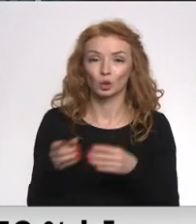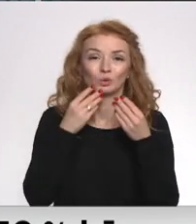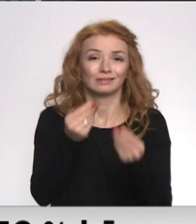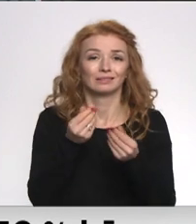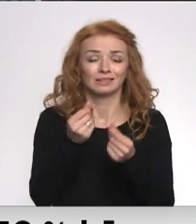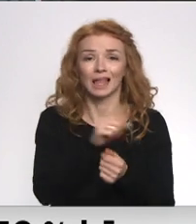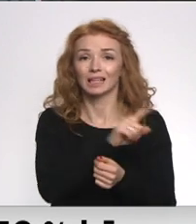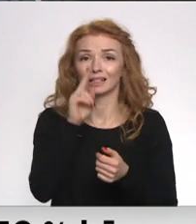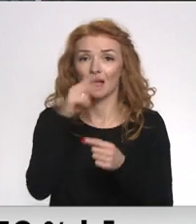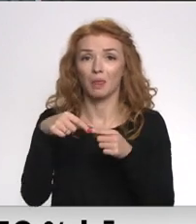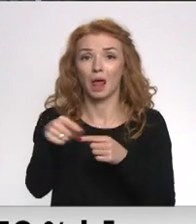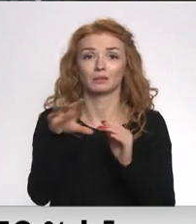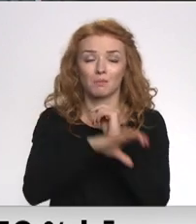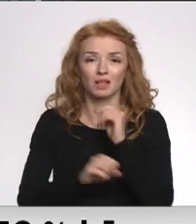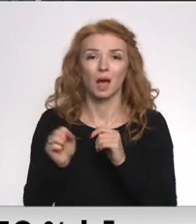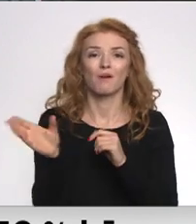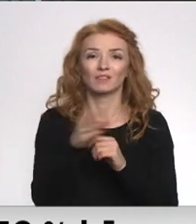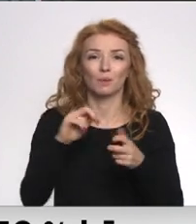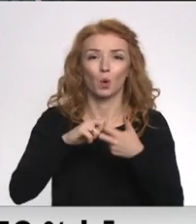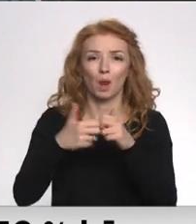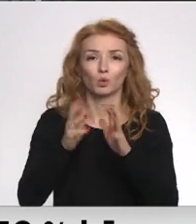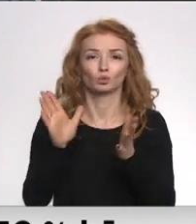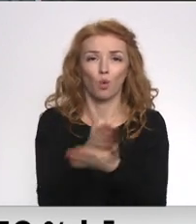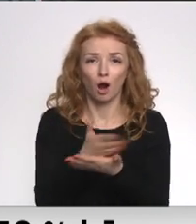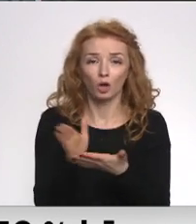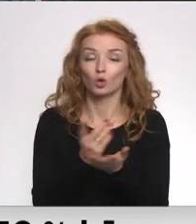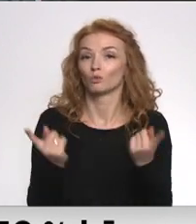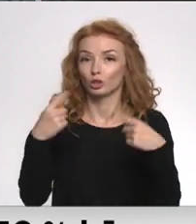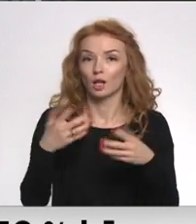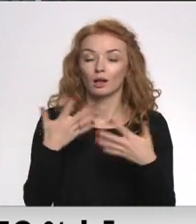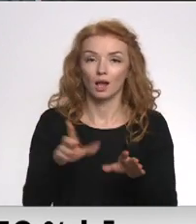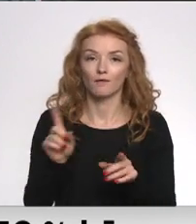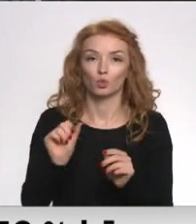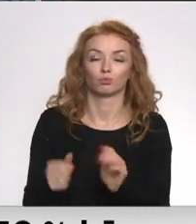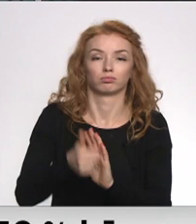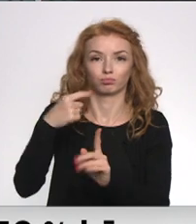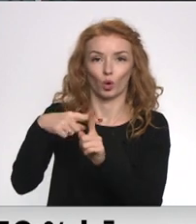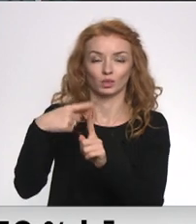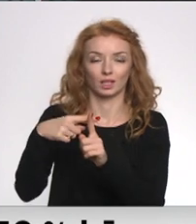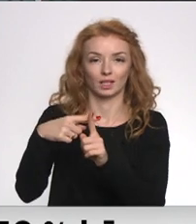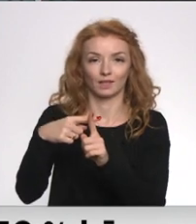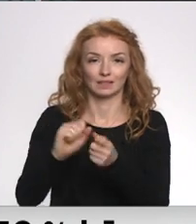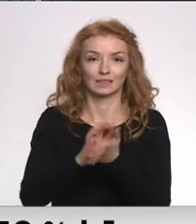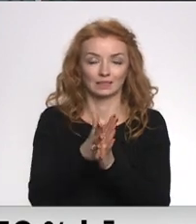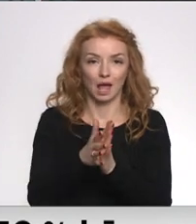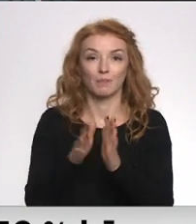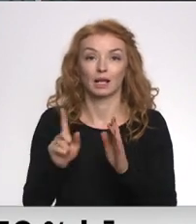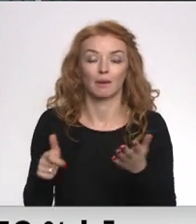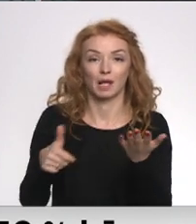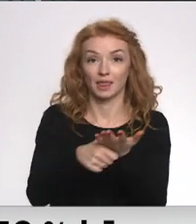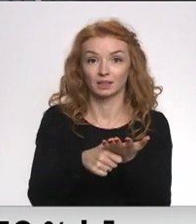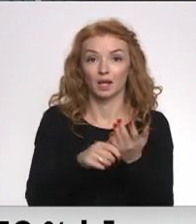līdz nedēļas beigām visas nērtības atrisināšot un jau pašlaik esot vērojama pozitīva tendence. Sistēmā piereģistrēti